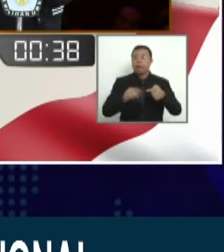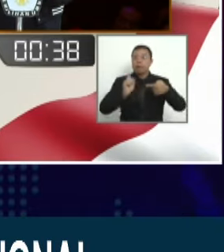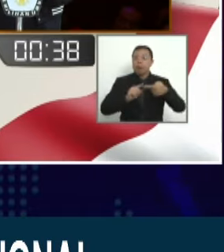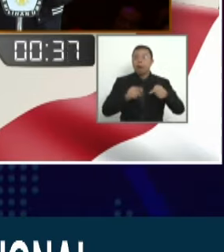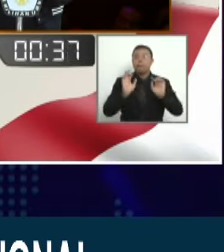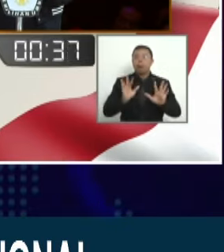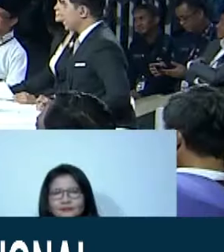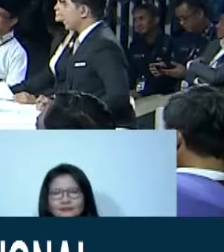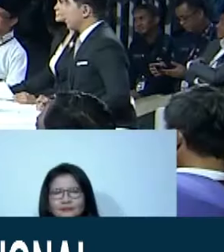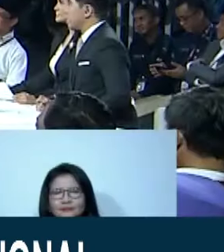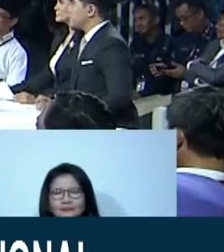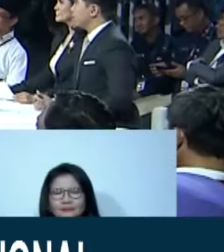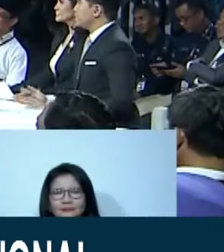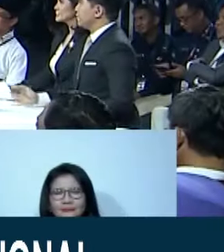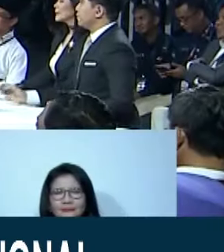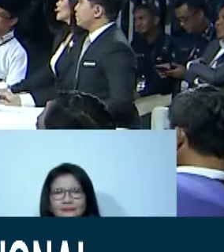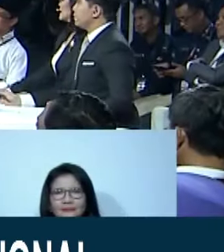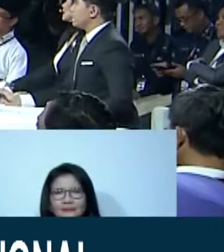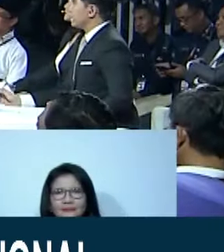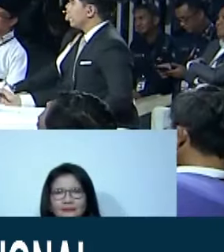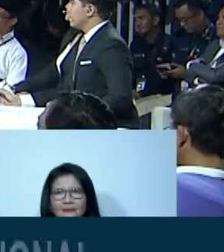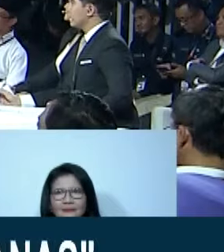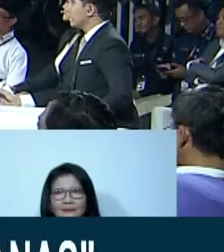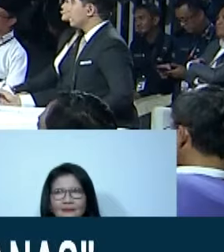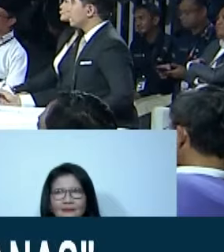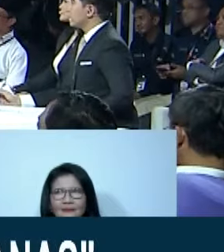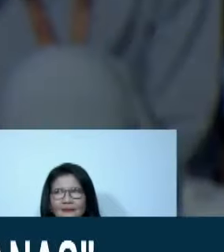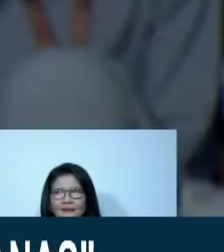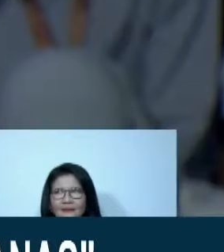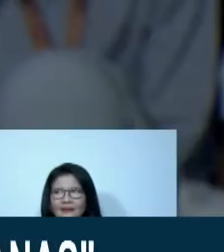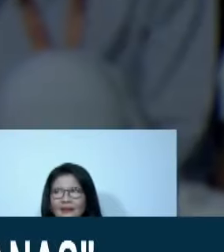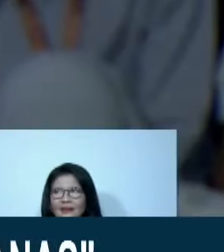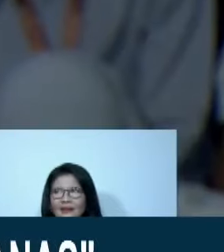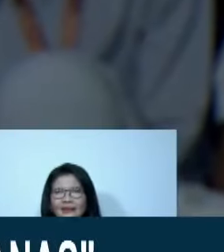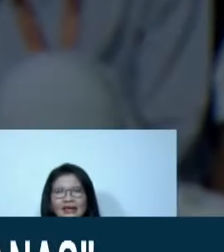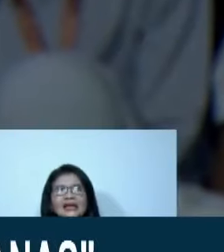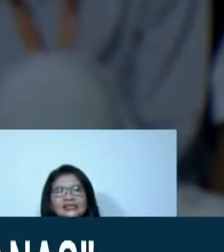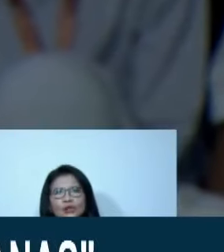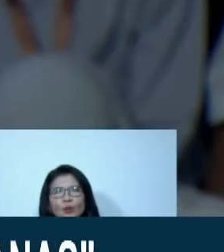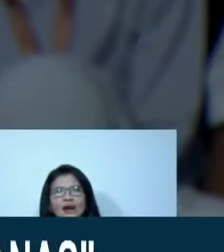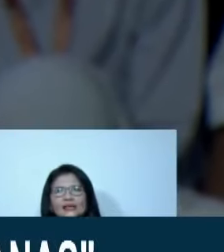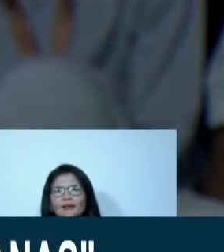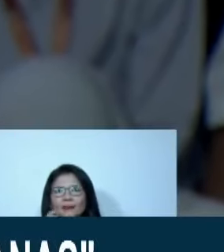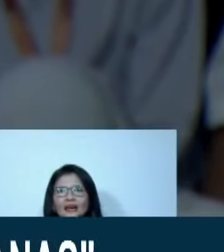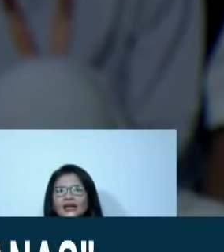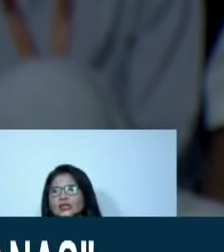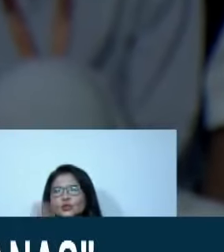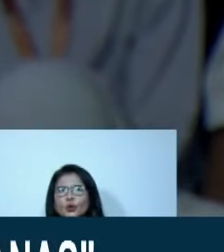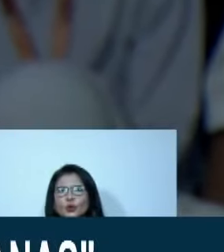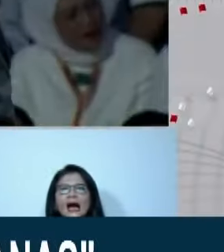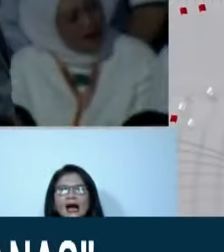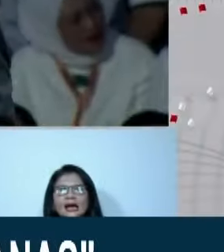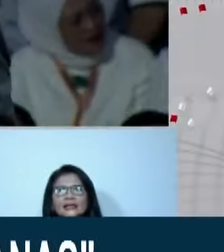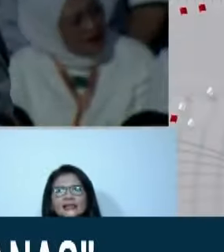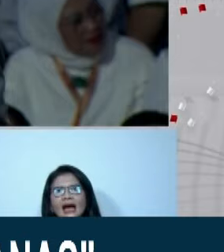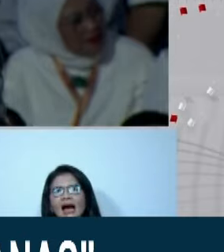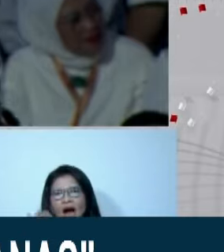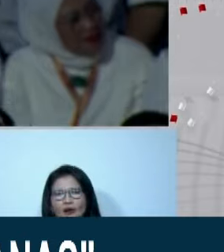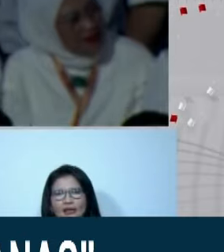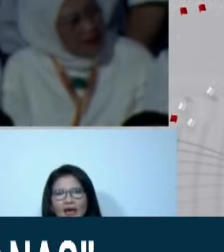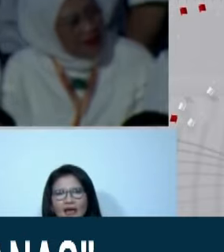bahkan menari-nari di panggung. 4 debat sebelumnya berlangsung sangat berbeda dengan debat terakhir malam kemarin.